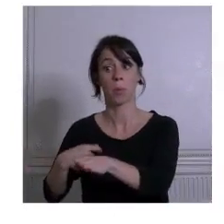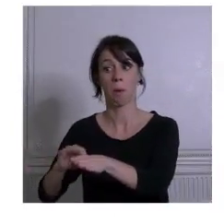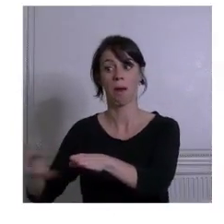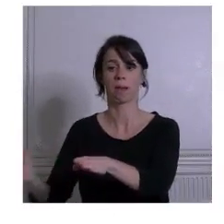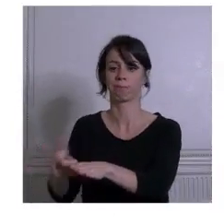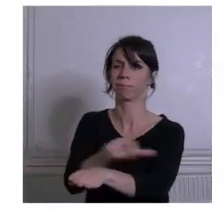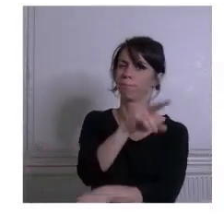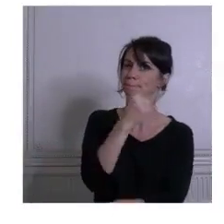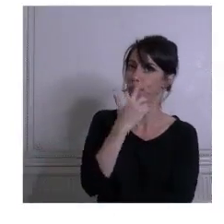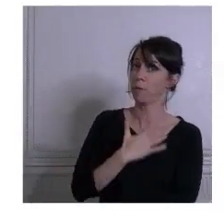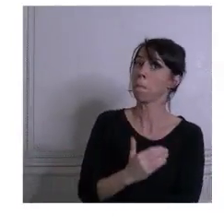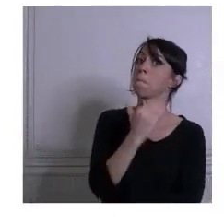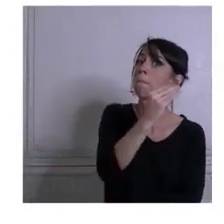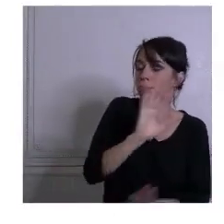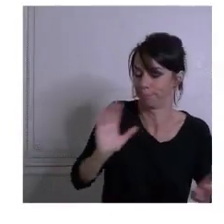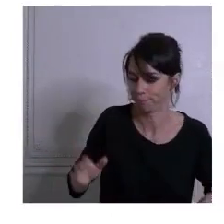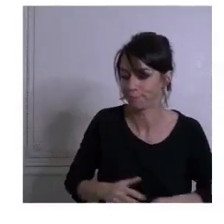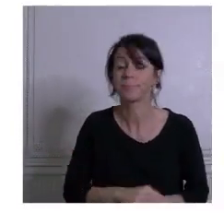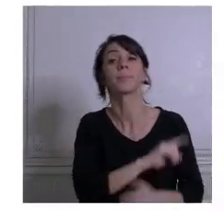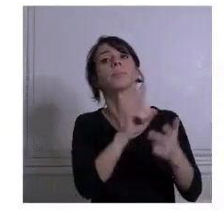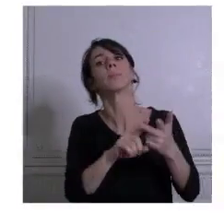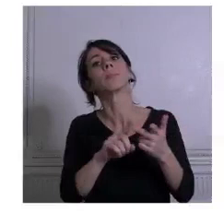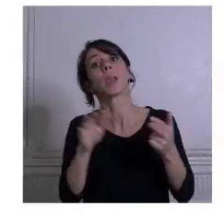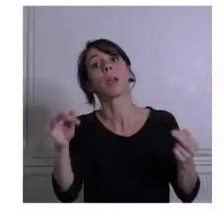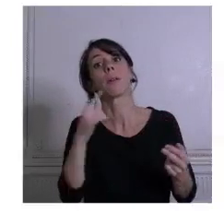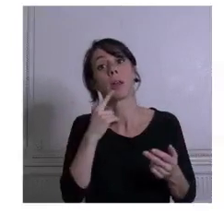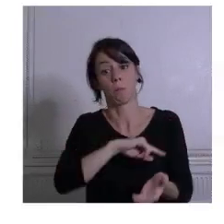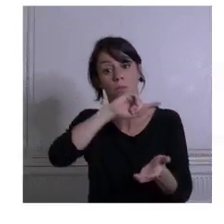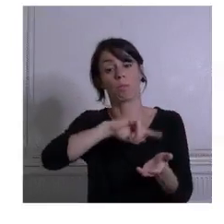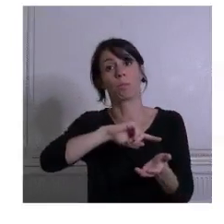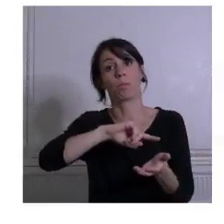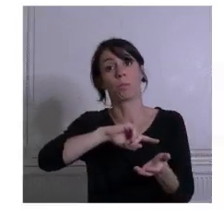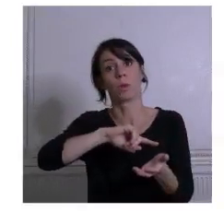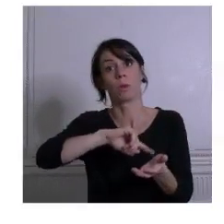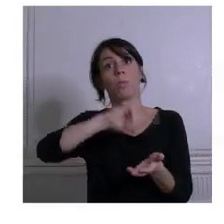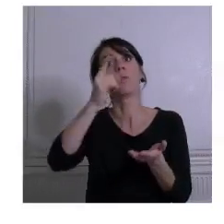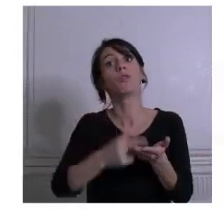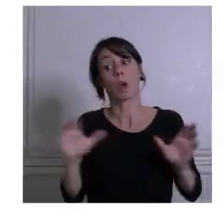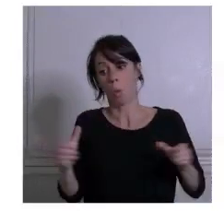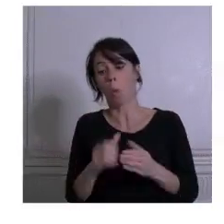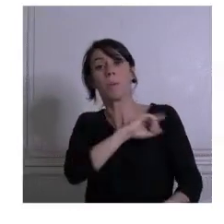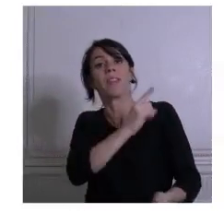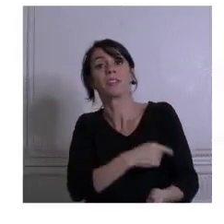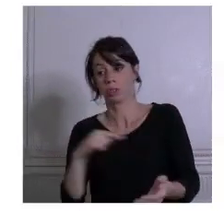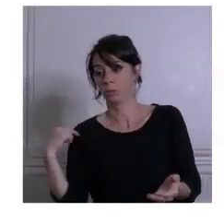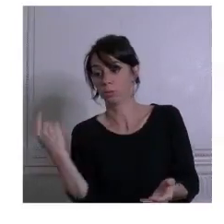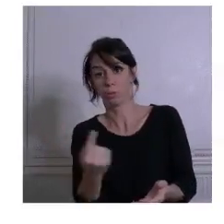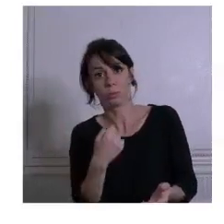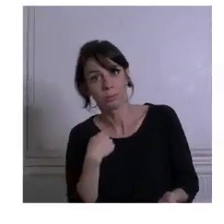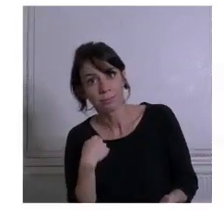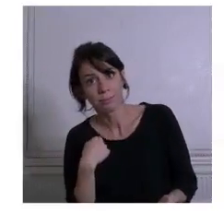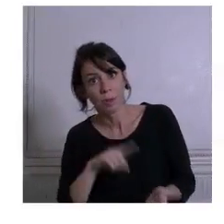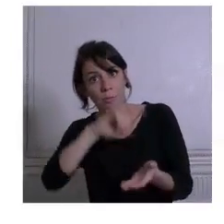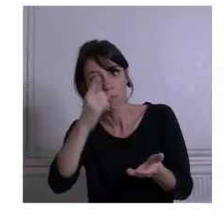avoir demandé plusieurs années précédemment, l'extinction de l'éclairage public à Talence, et qu'ici même,